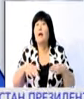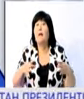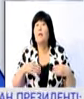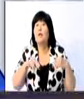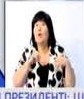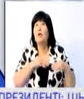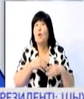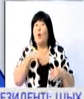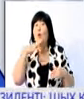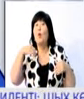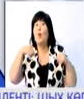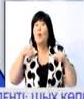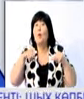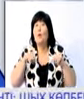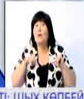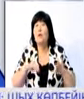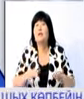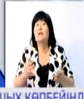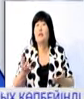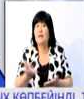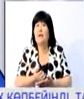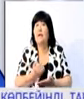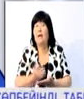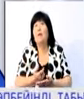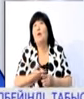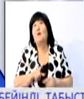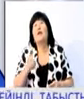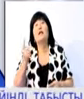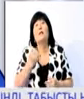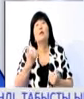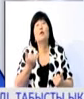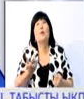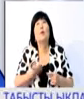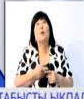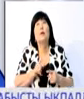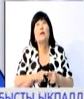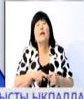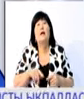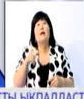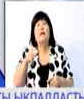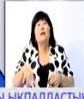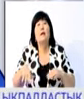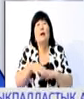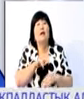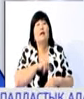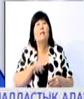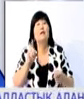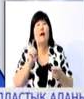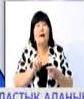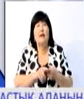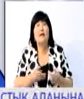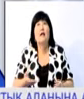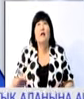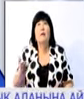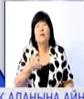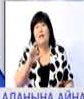істеп, көп шешімдері өзінің несін тапты. Ол ең бірінші сондағы елдің халықтың еңбегінің арқасында біз